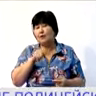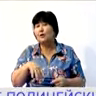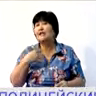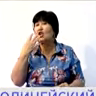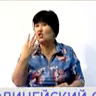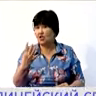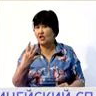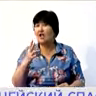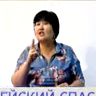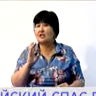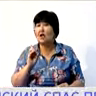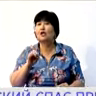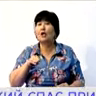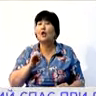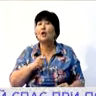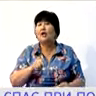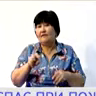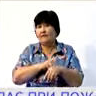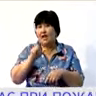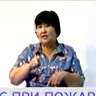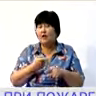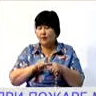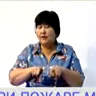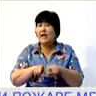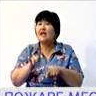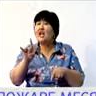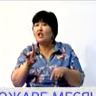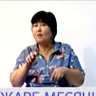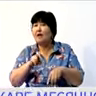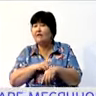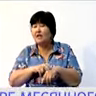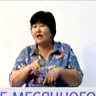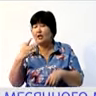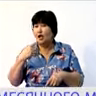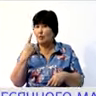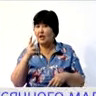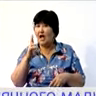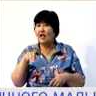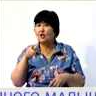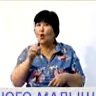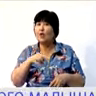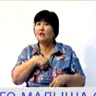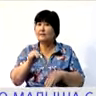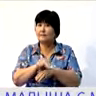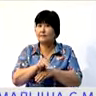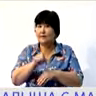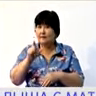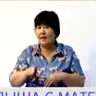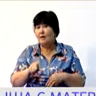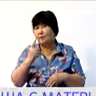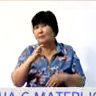4 неонатолога. Также решена проблема с реаниматологами. Если раньше был один кардиолог, сейчас 2 кардиолога.